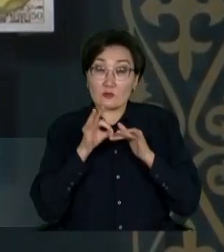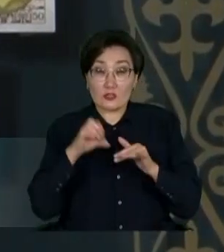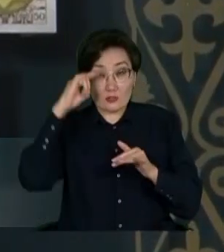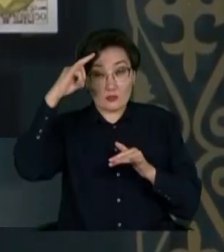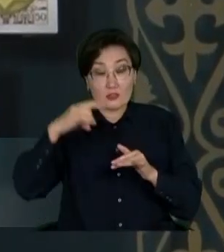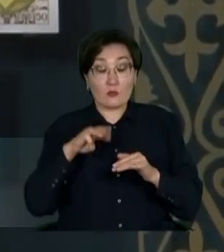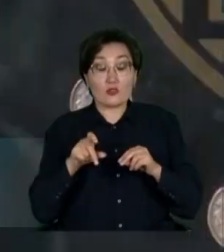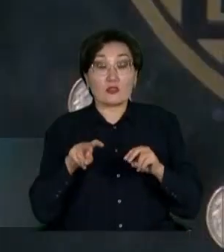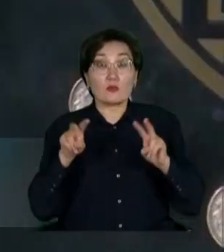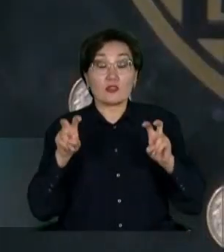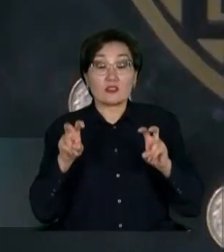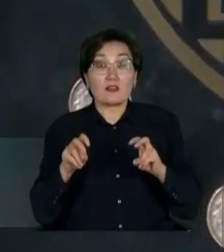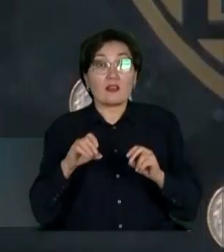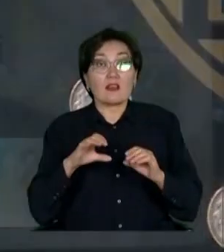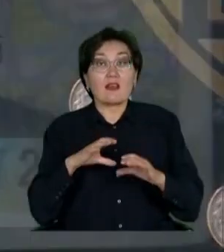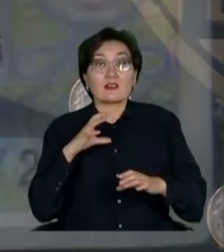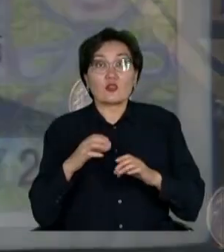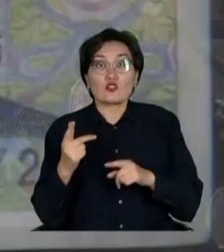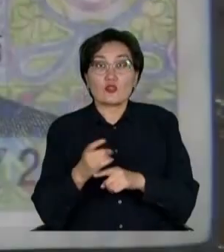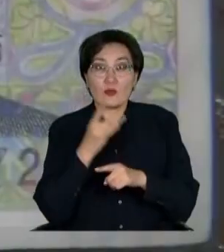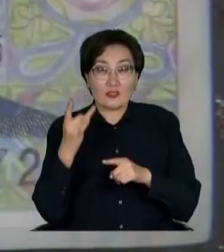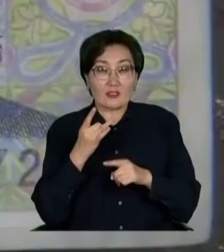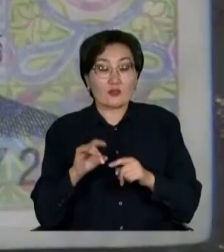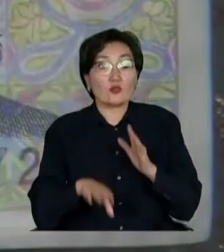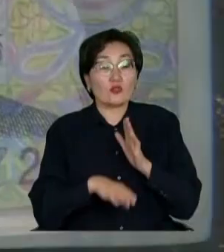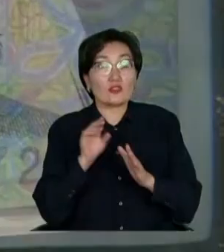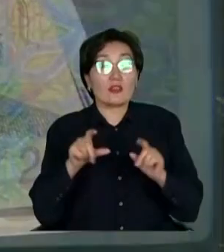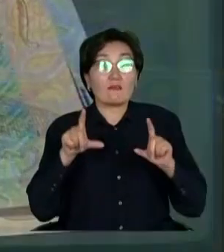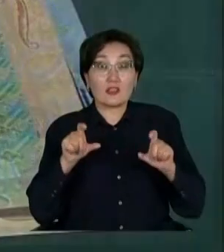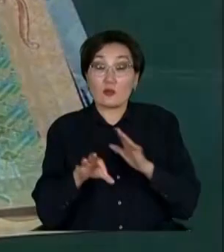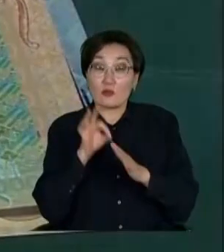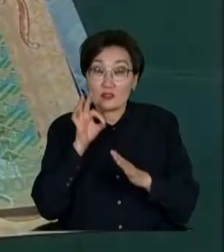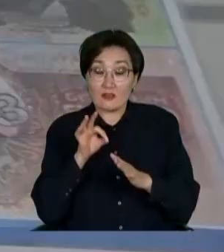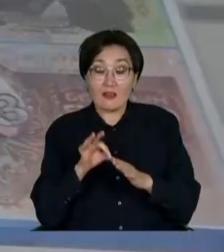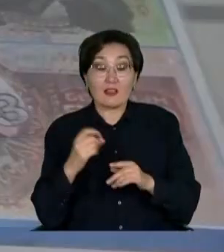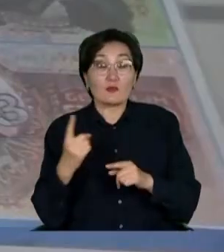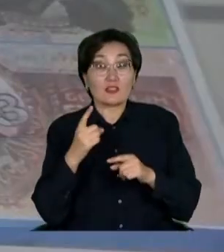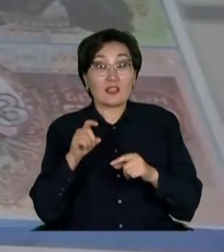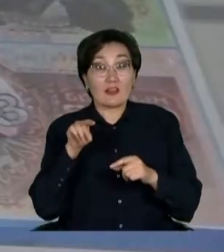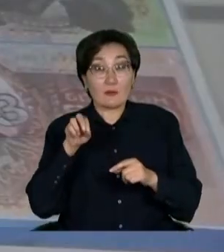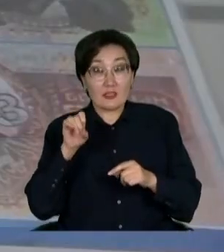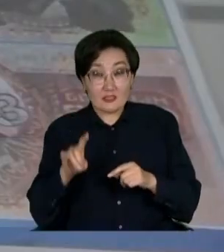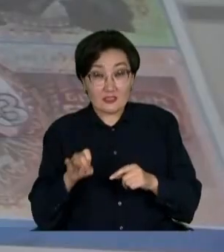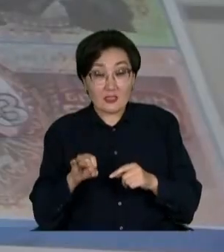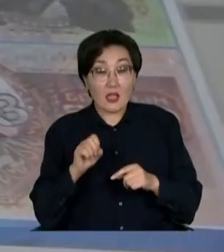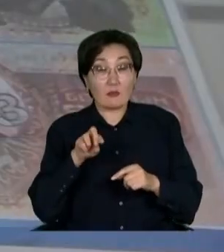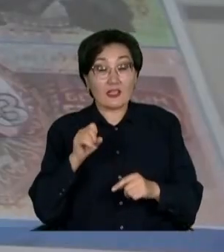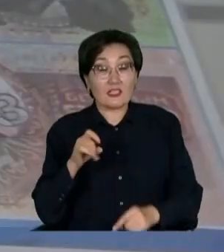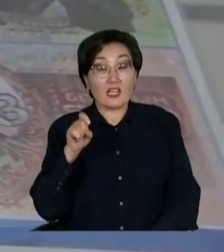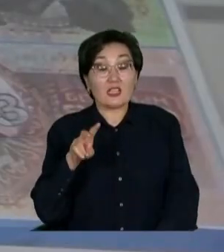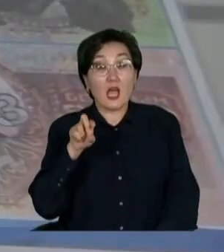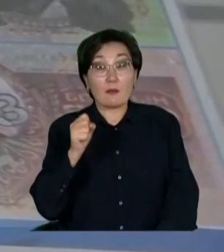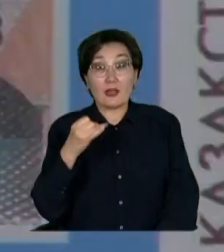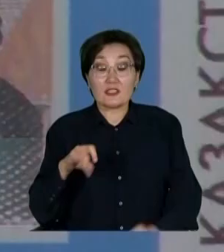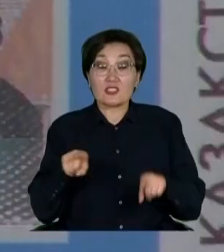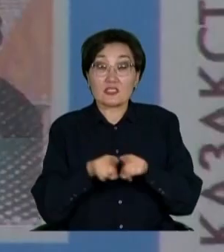теңге номиналы 3 мәрте әлемнің ең үздік банкнот ретінде танылған екен. Валютамыздың алғашқы үлгісінде Әбу Насыр әл-Фараби, Абылай хан, Абай Құнанбайұлы